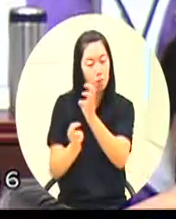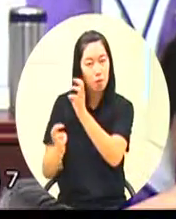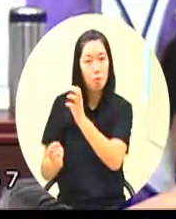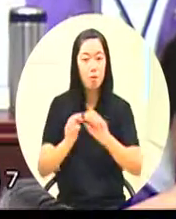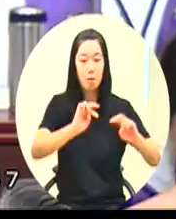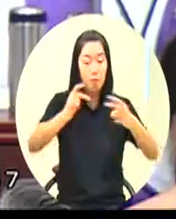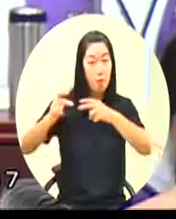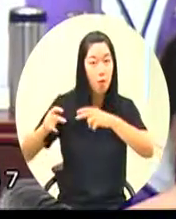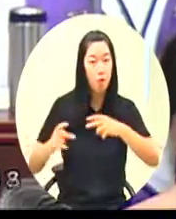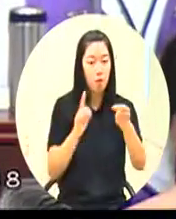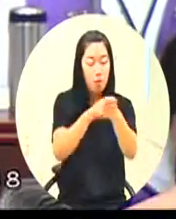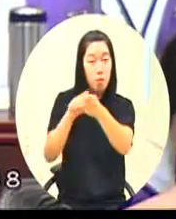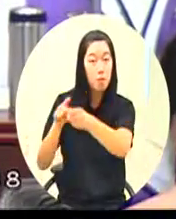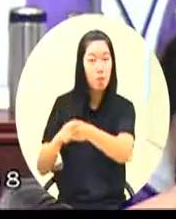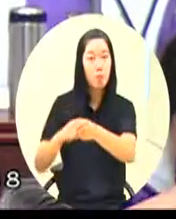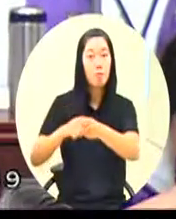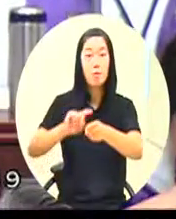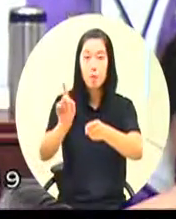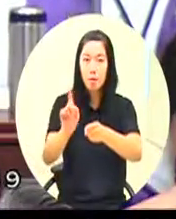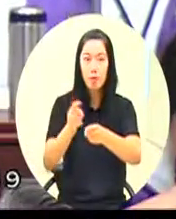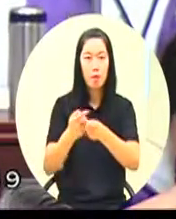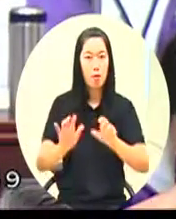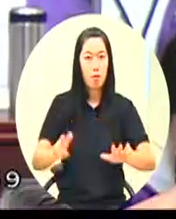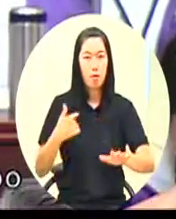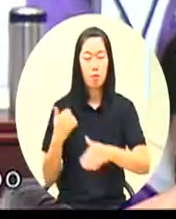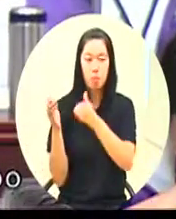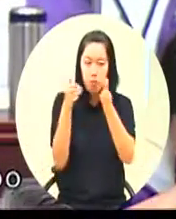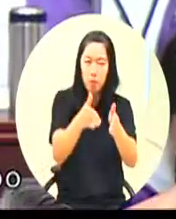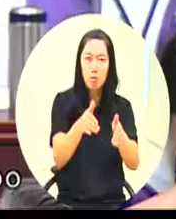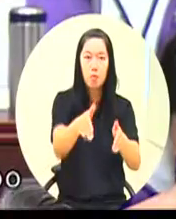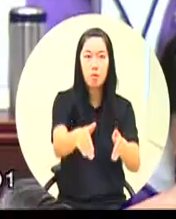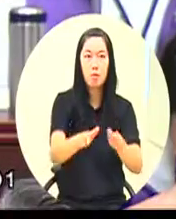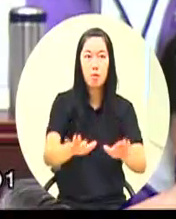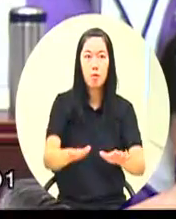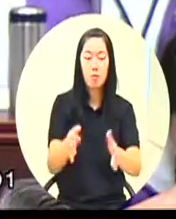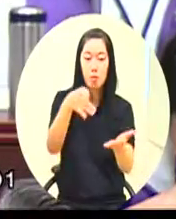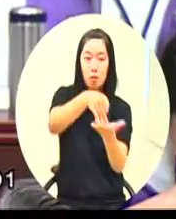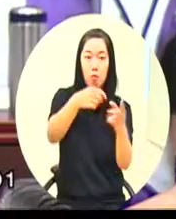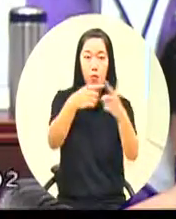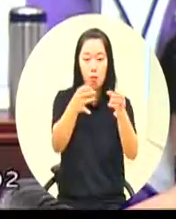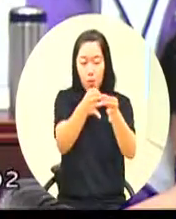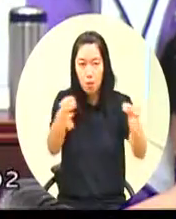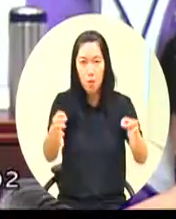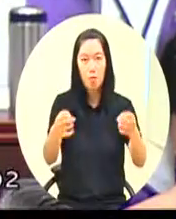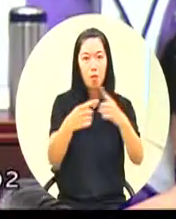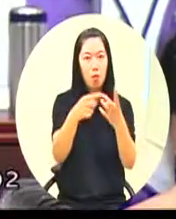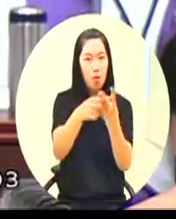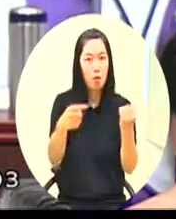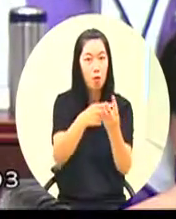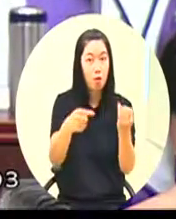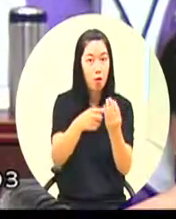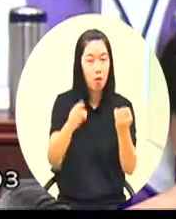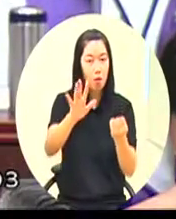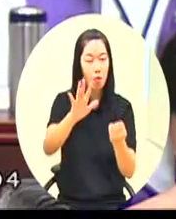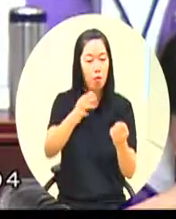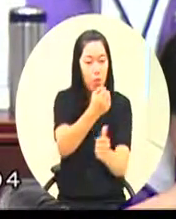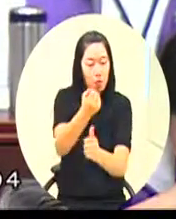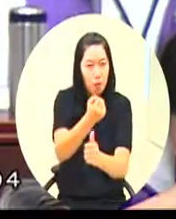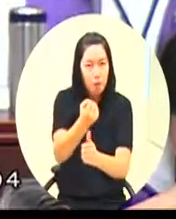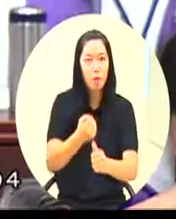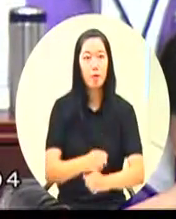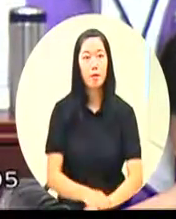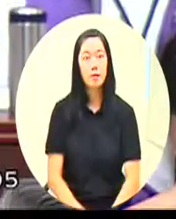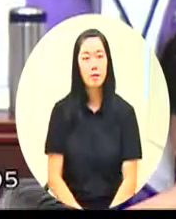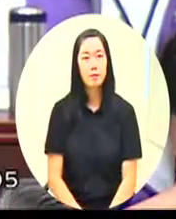方向，目前我们会朝向限制报名元素，就是先报议员的方向去做处理。